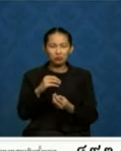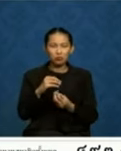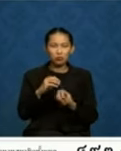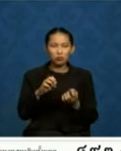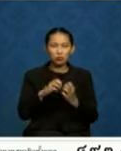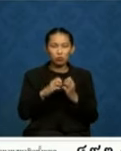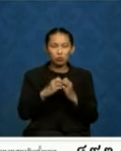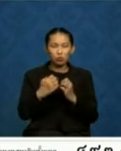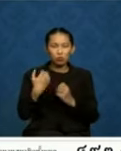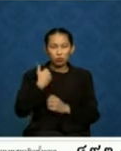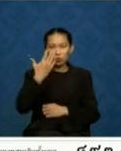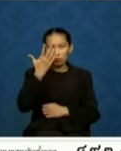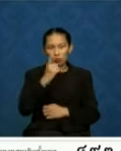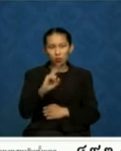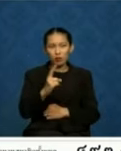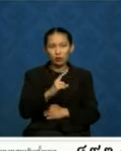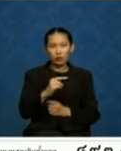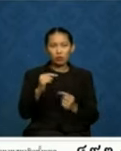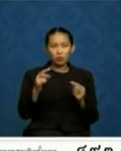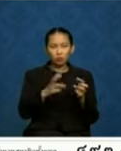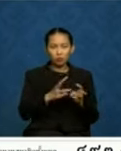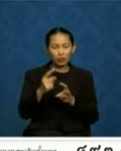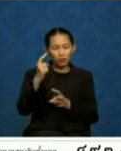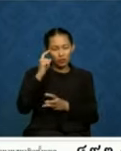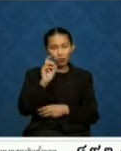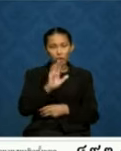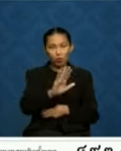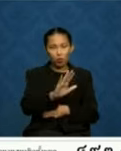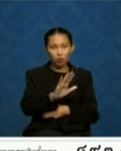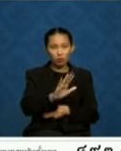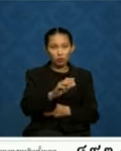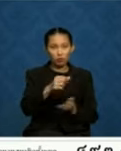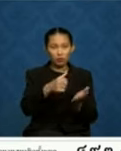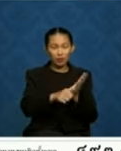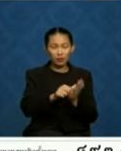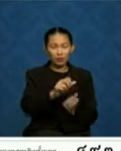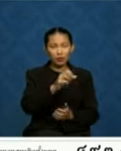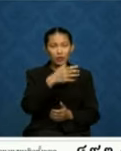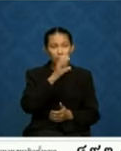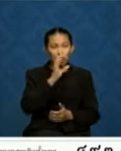ราะว่าแนวคิดของสรรพสามิตเนี่ยท่านบอกว่า